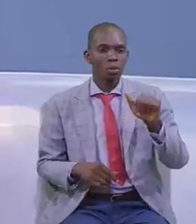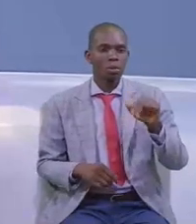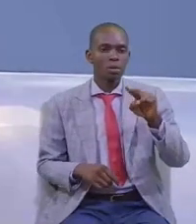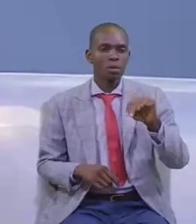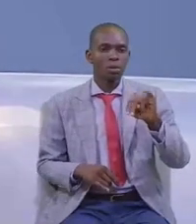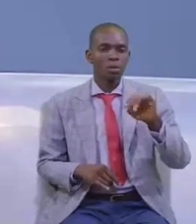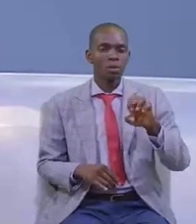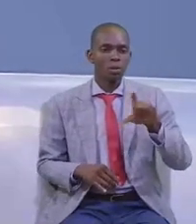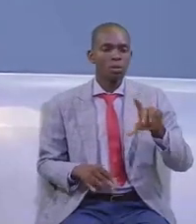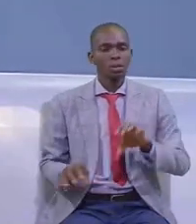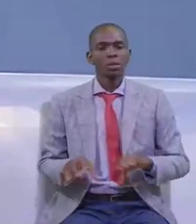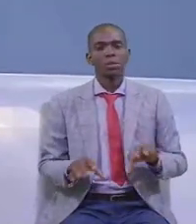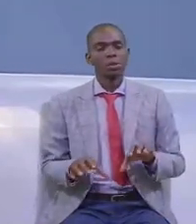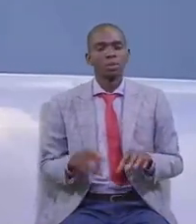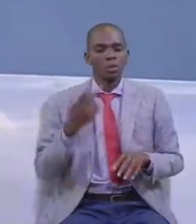Voyons Daniel chapitre 1,